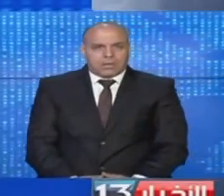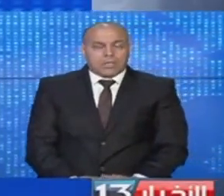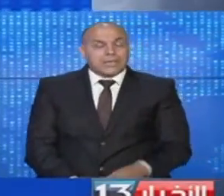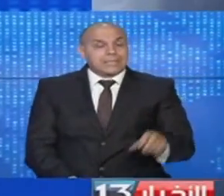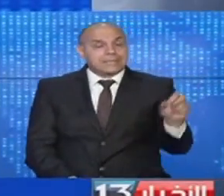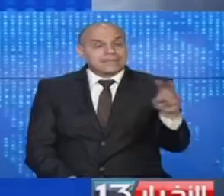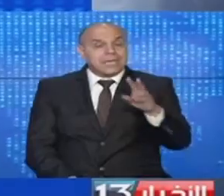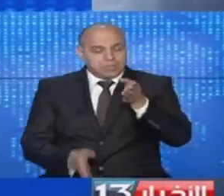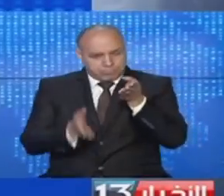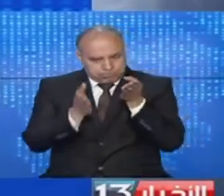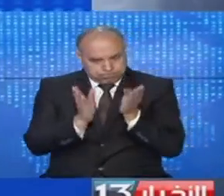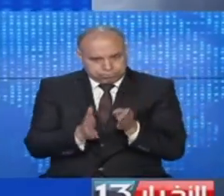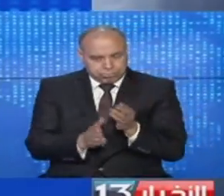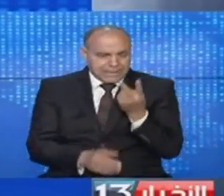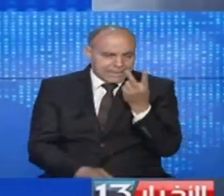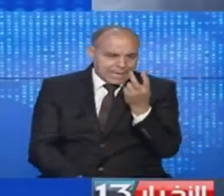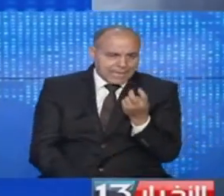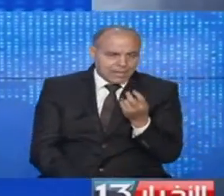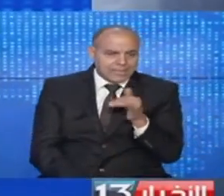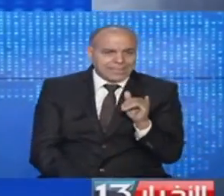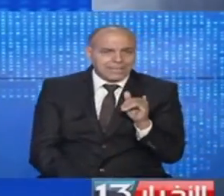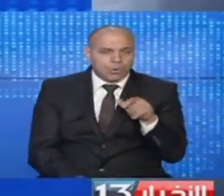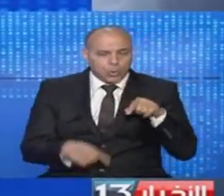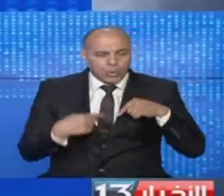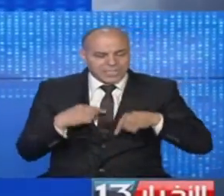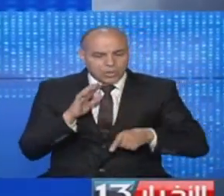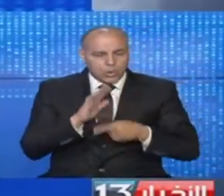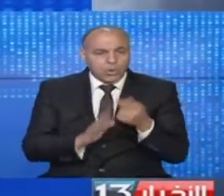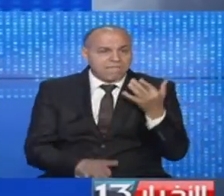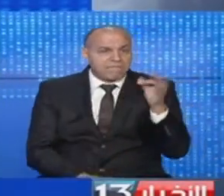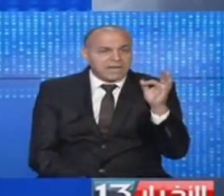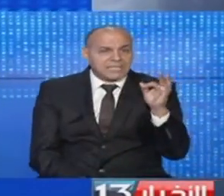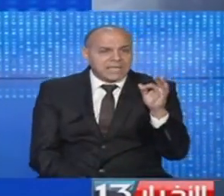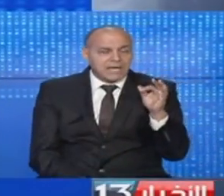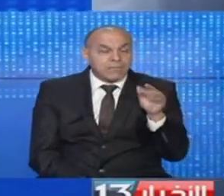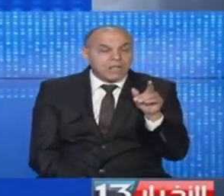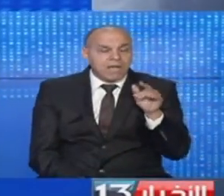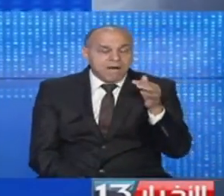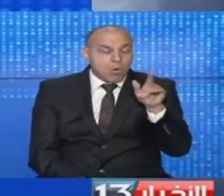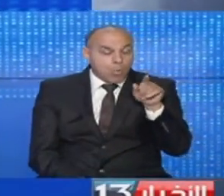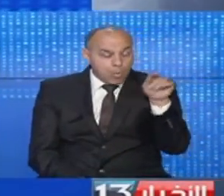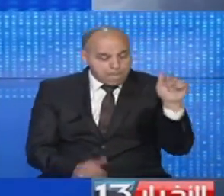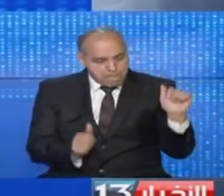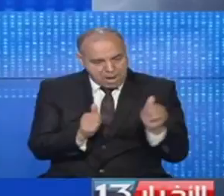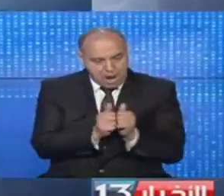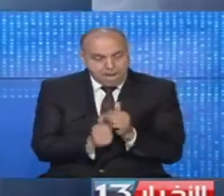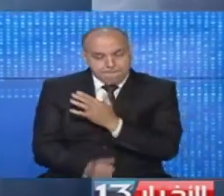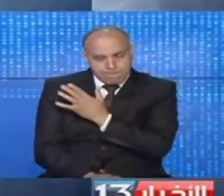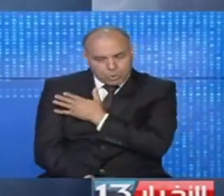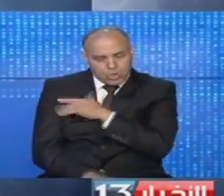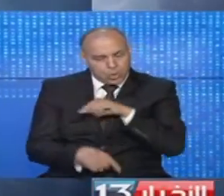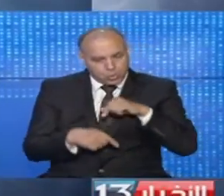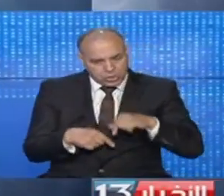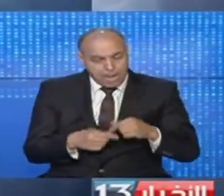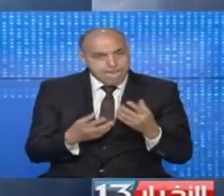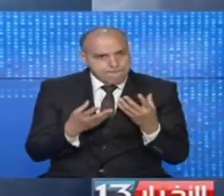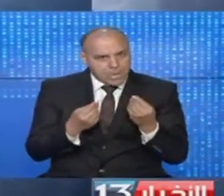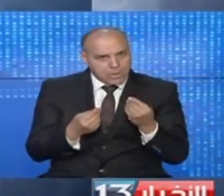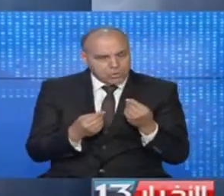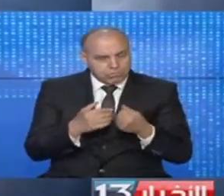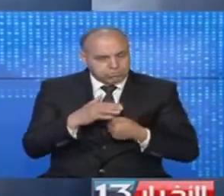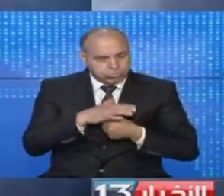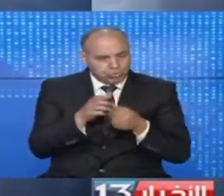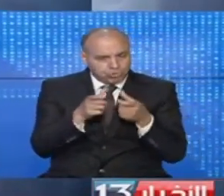زيارة رسمية بيومين يؤديها الوزير الأول الفرنسي جون كاستكس مرفوقا بوفد وزاري وعدد من